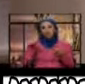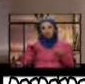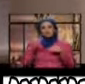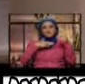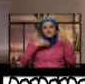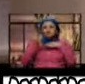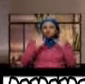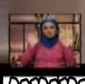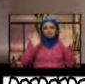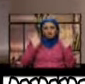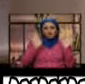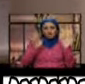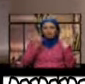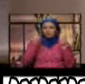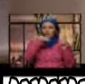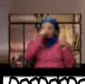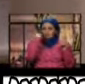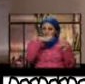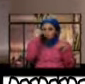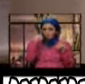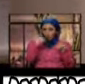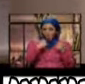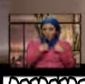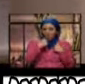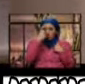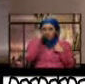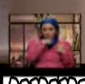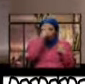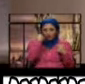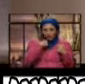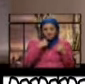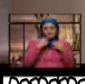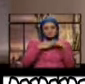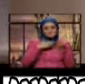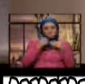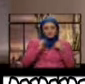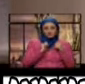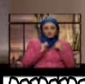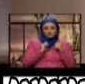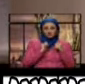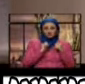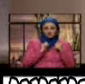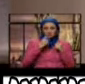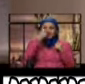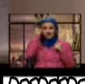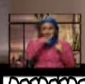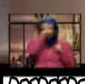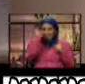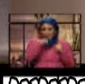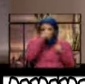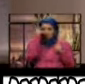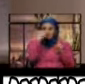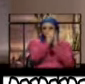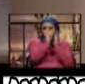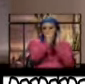يا ستي أنت معتبر نفسك محجبة، مين قال لك أنك محجبة؟ هو اللبس اللي أنت لابسه ده لبس حجاب؟ مش الحجاب ده له مقاييس؟ مادام لبس